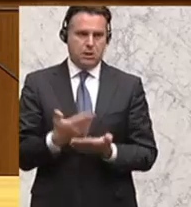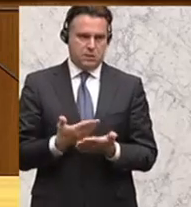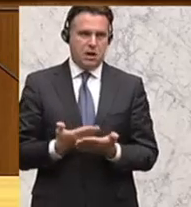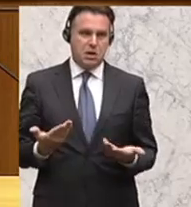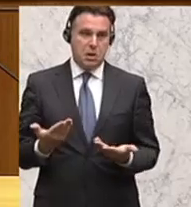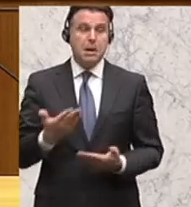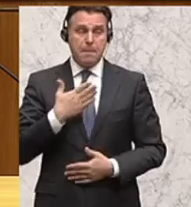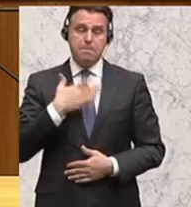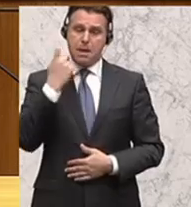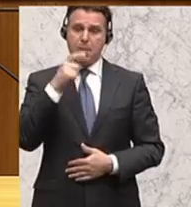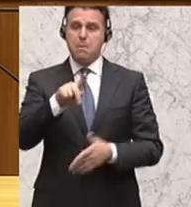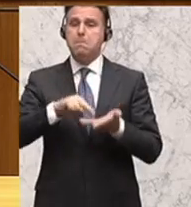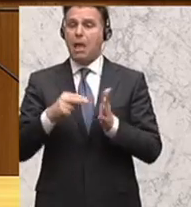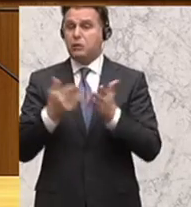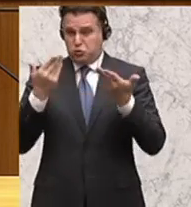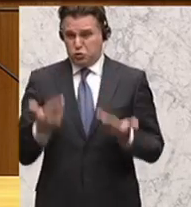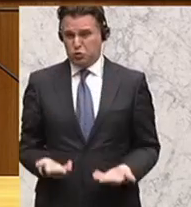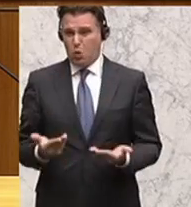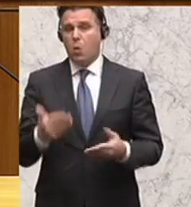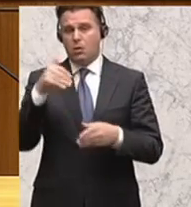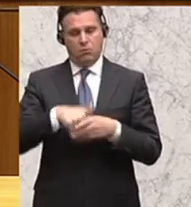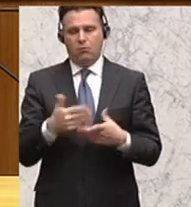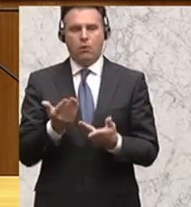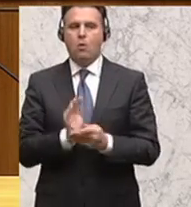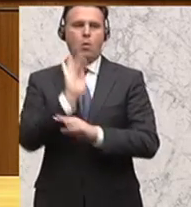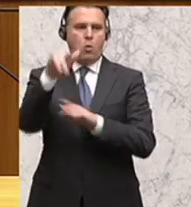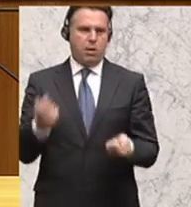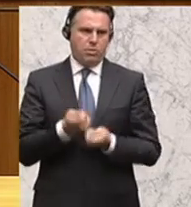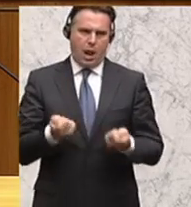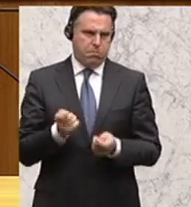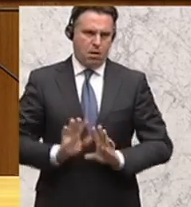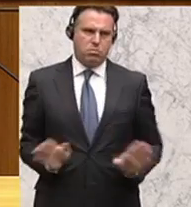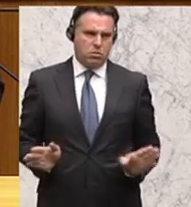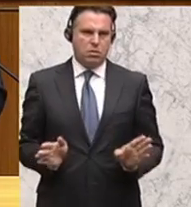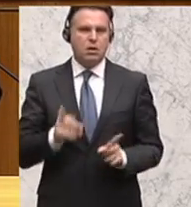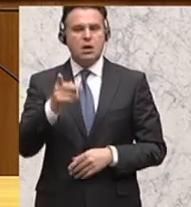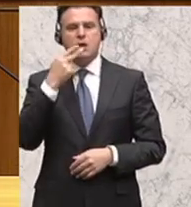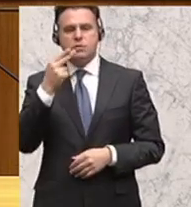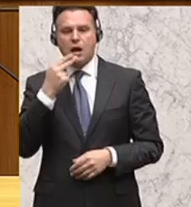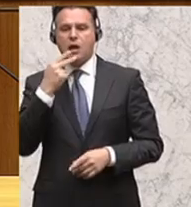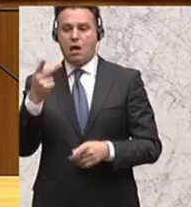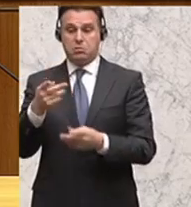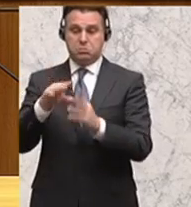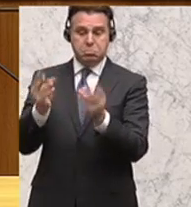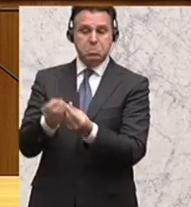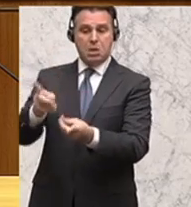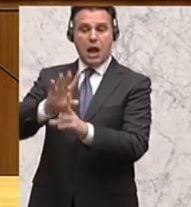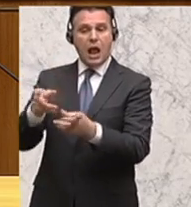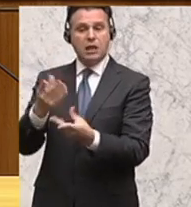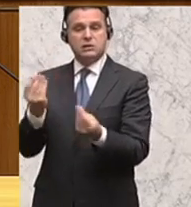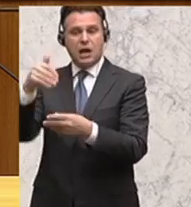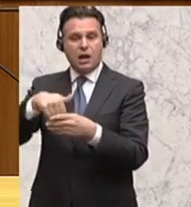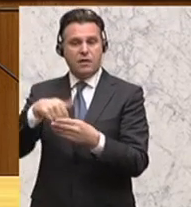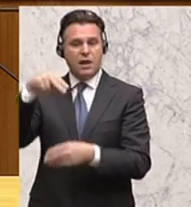unserer Meinung nach ist die neu geplante Regelung eine völlig überschießende, da sie nicht nur die Tabak- und Nikotinprodukte umfasst, sondern überhaupt